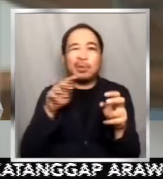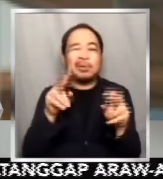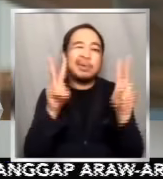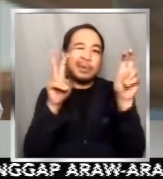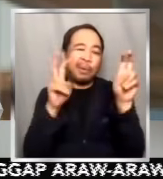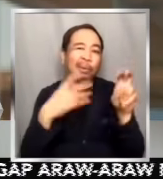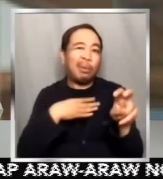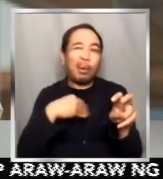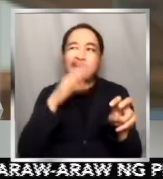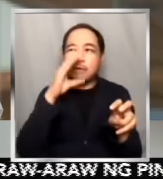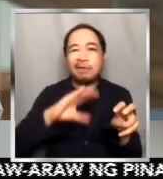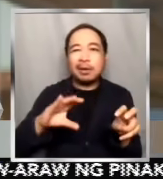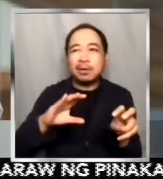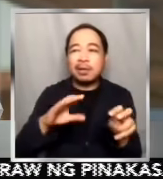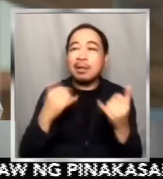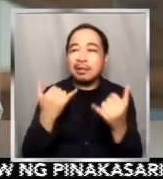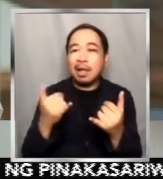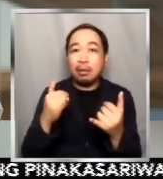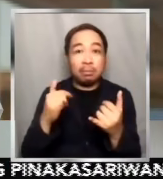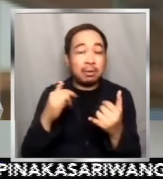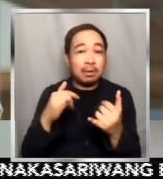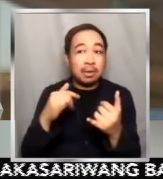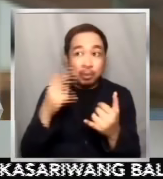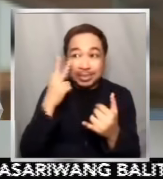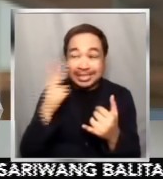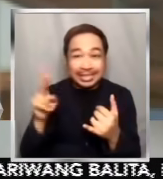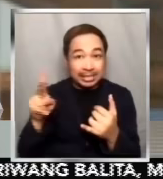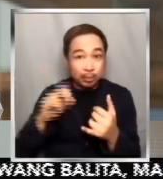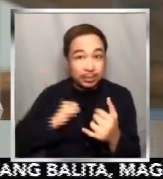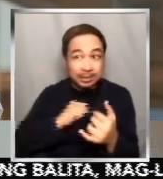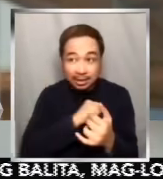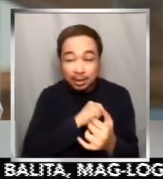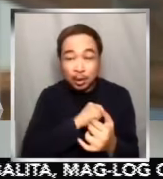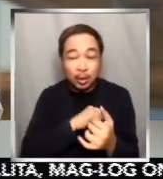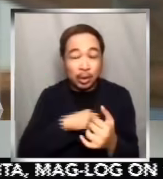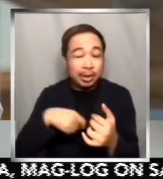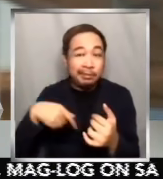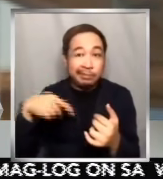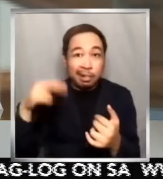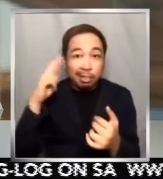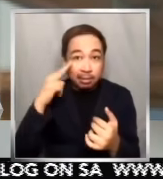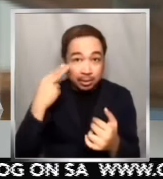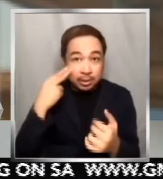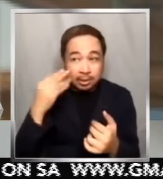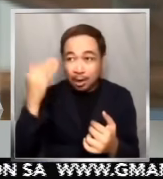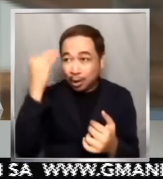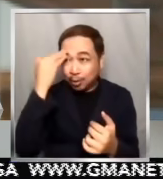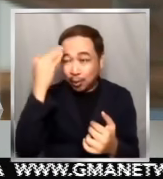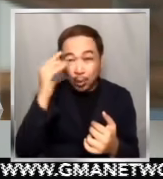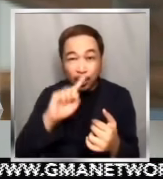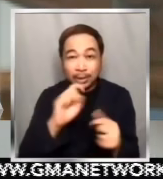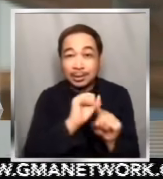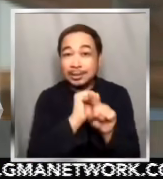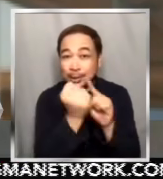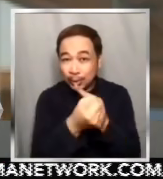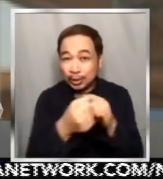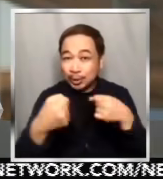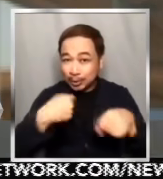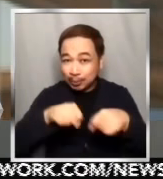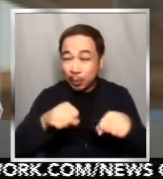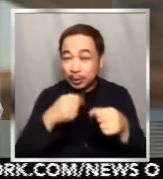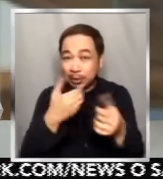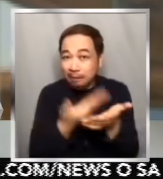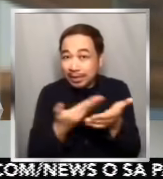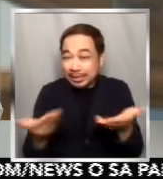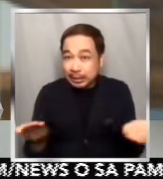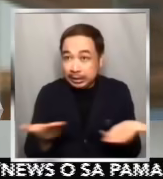Madam Sponsor, do you even know what are the conditions of our sports facilities? Para sabihin mong yung